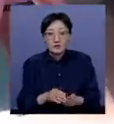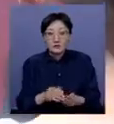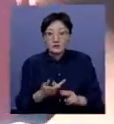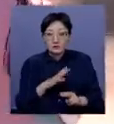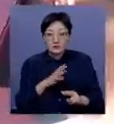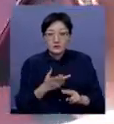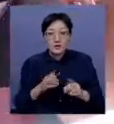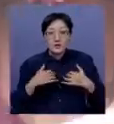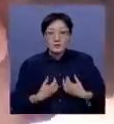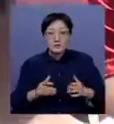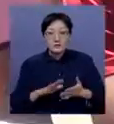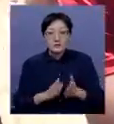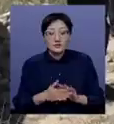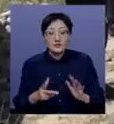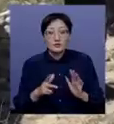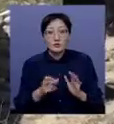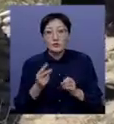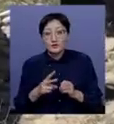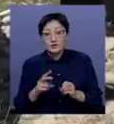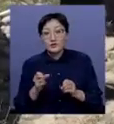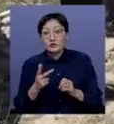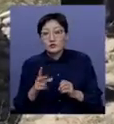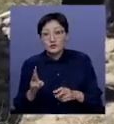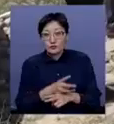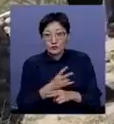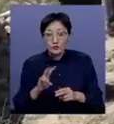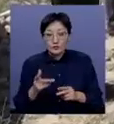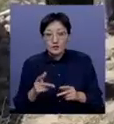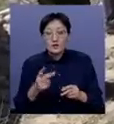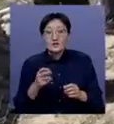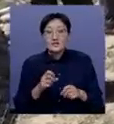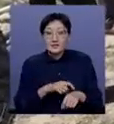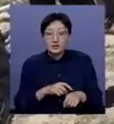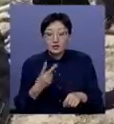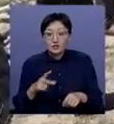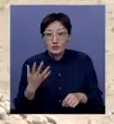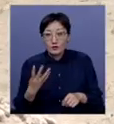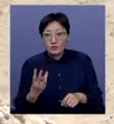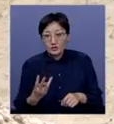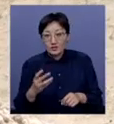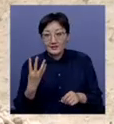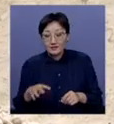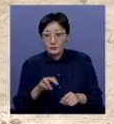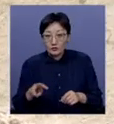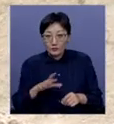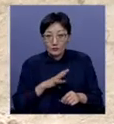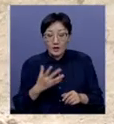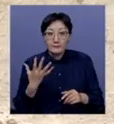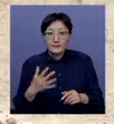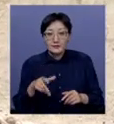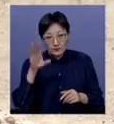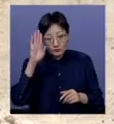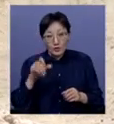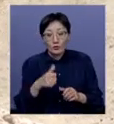тапстады. Қайғылы жағдай маусымның 12-сінен 13-іне қараған түні сағат 23:40 шамасында орын алған. 5 балаға